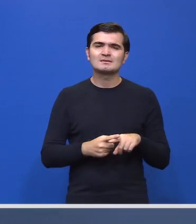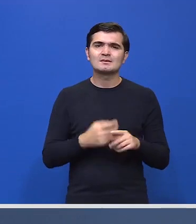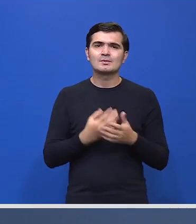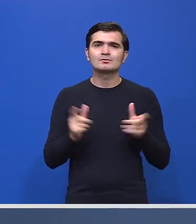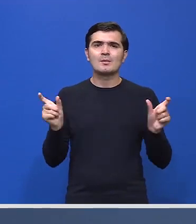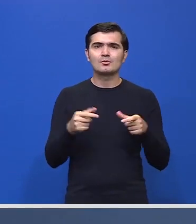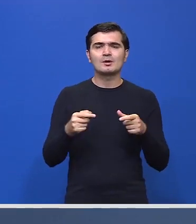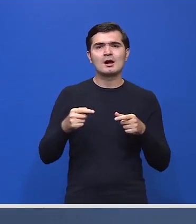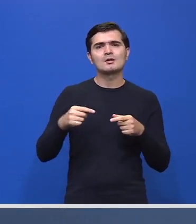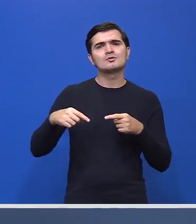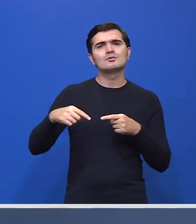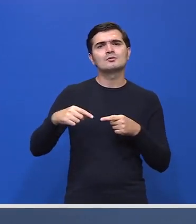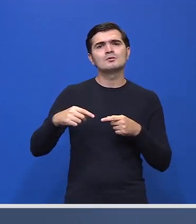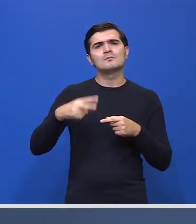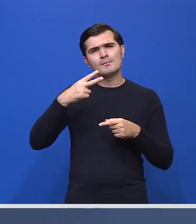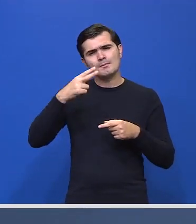ulterioară a ratei,